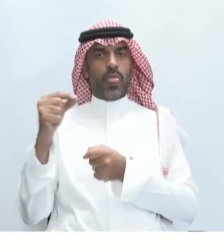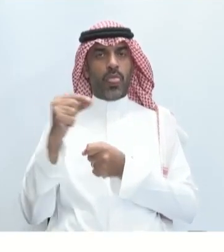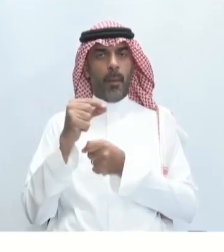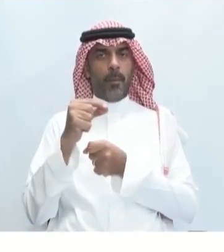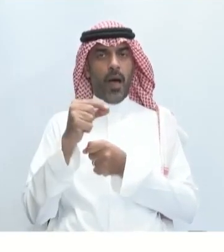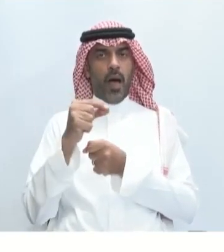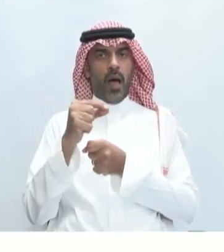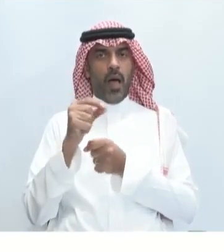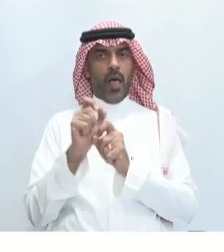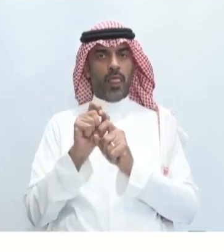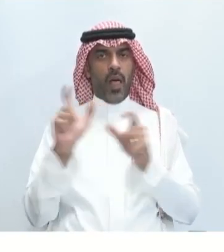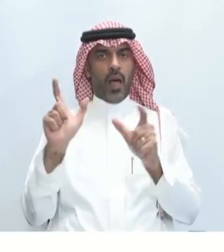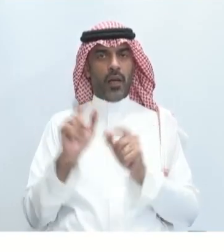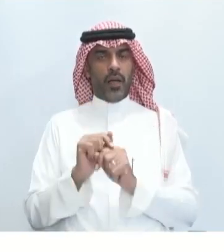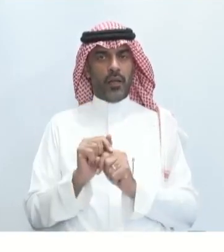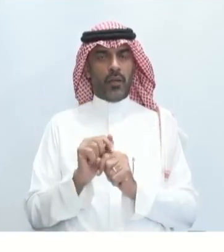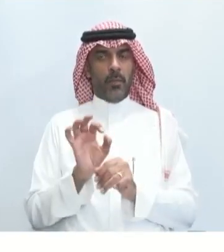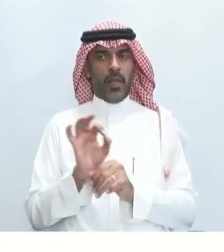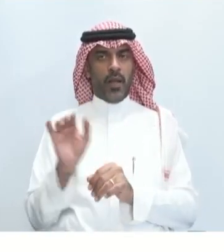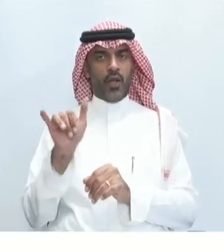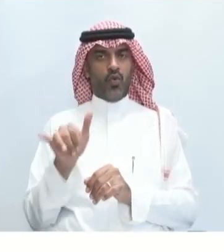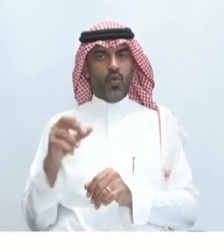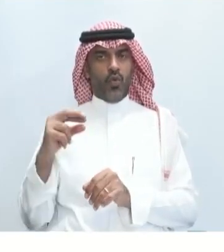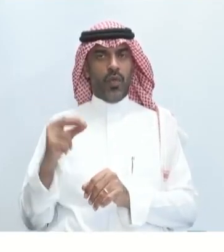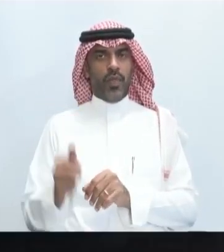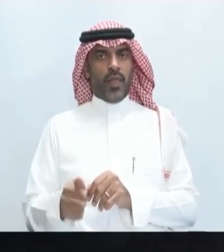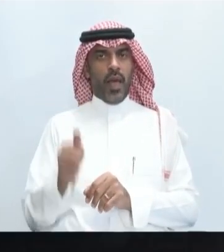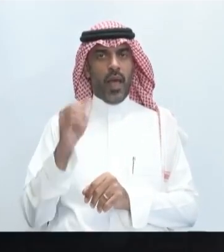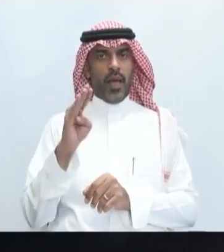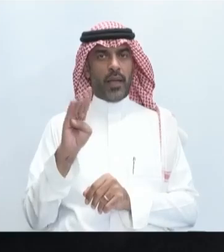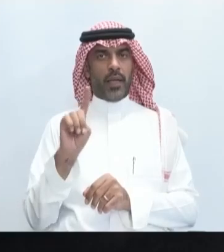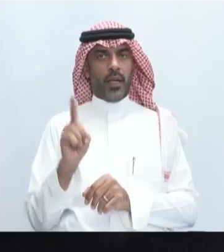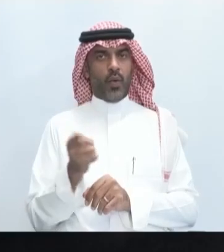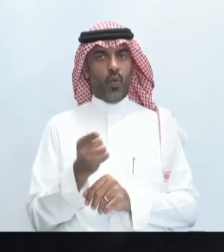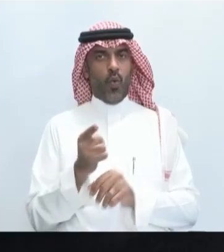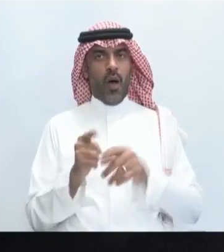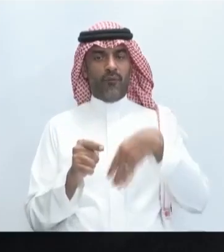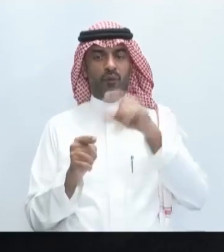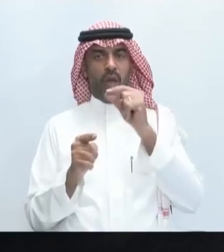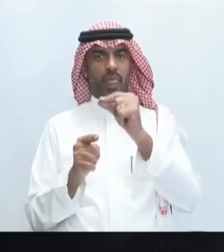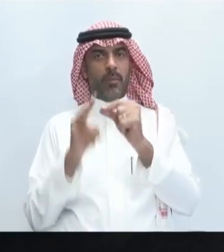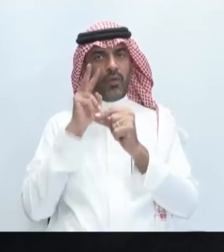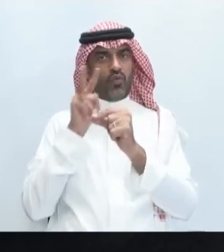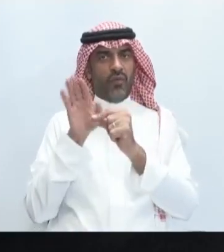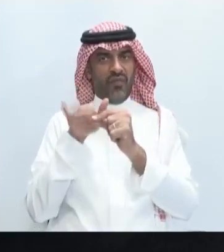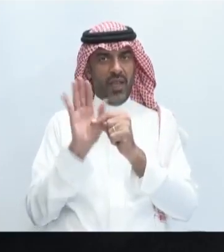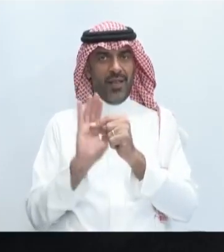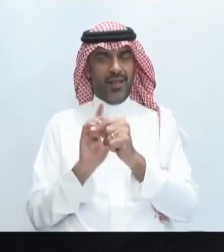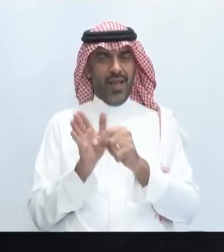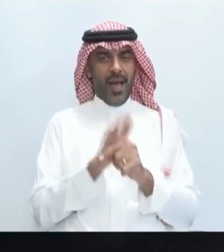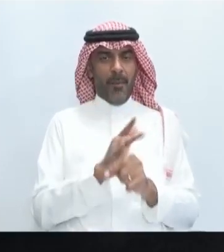ضمه ماذا ظاهره كي يذاكر ويقول وينجح اما المعتل